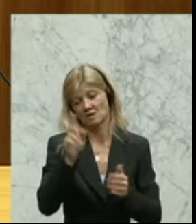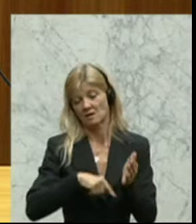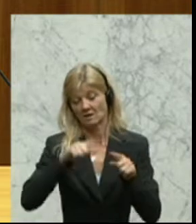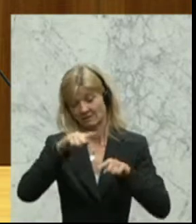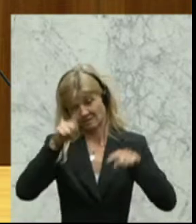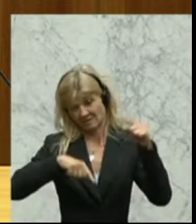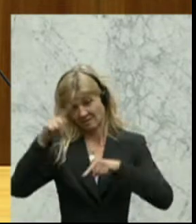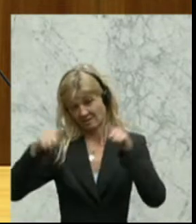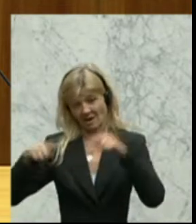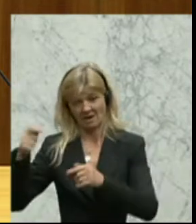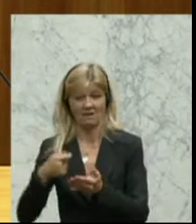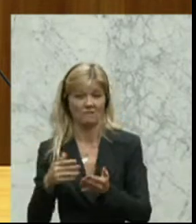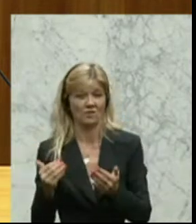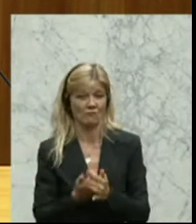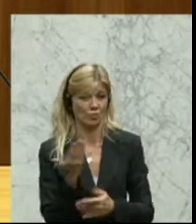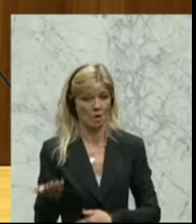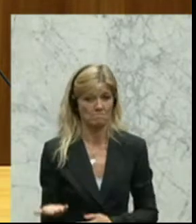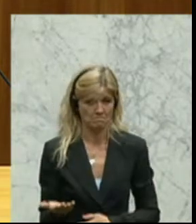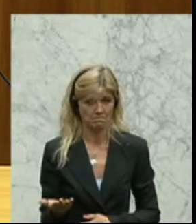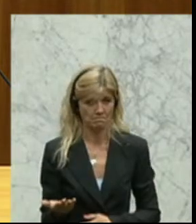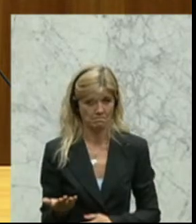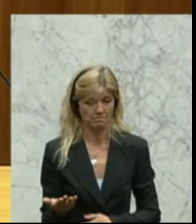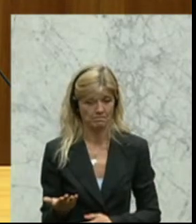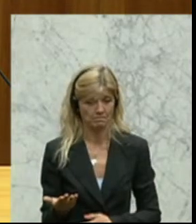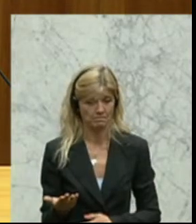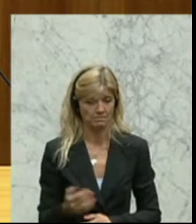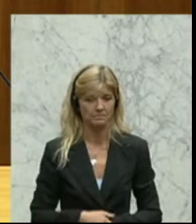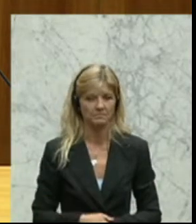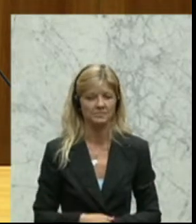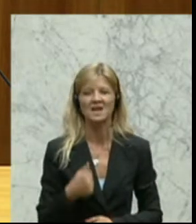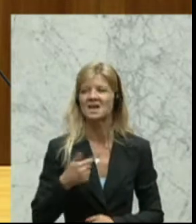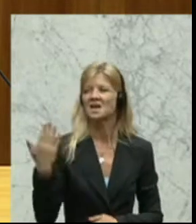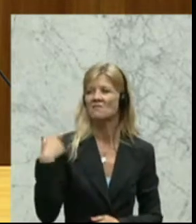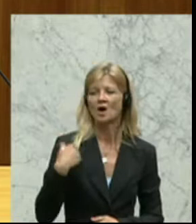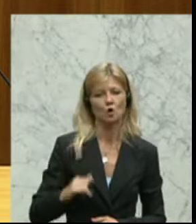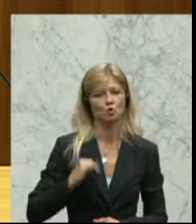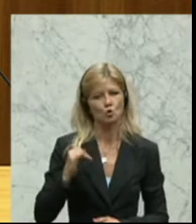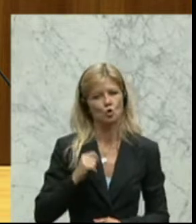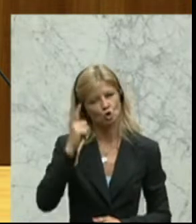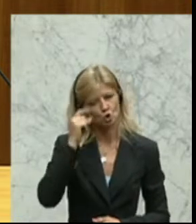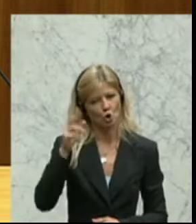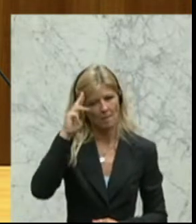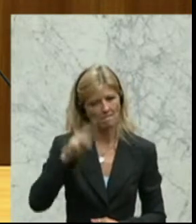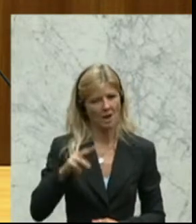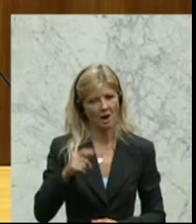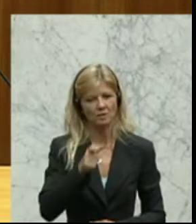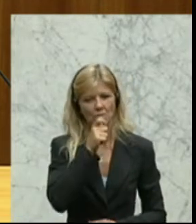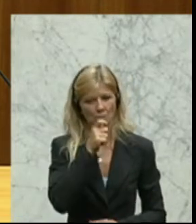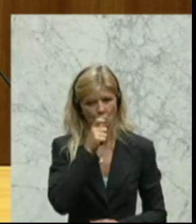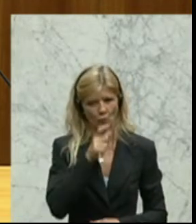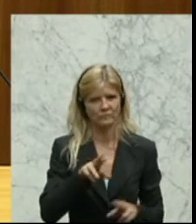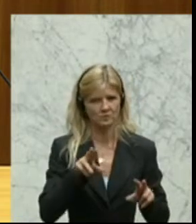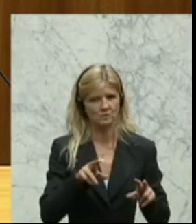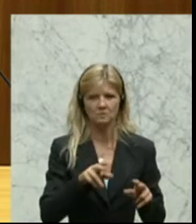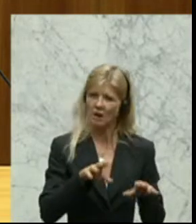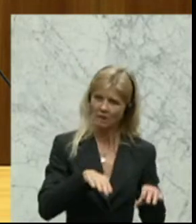Wie ich in meinen Beruf eingestiegen bin als junger Steuerberater, Berufsanwärter, durfte ich noch die Vermögensteuern machen. Es war